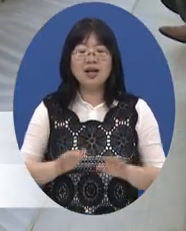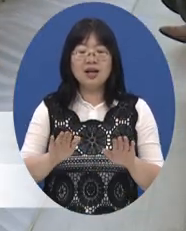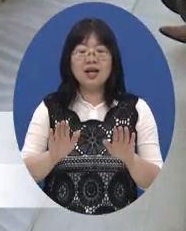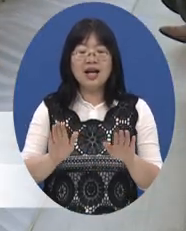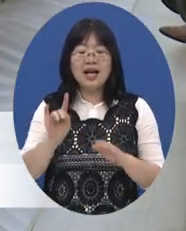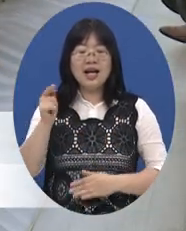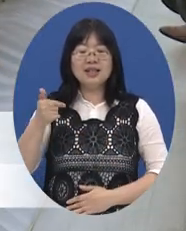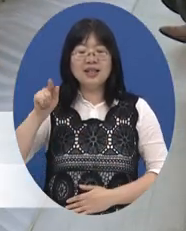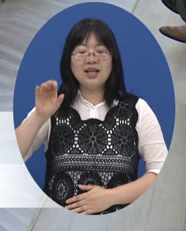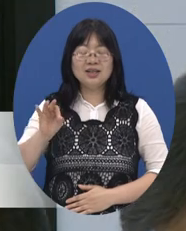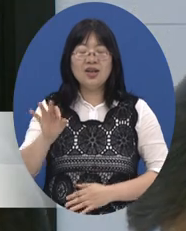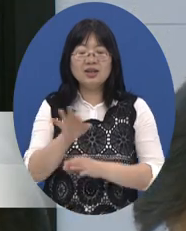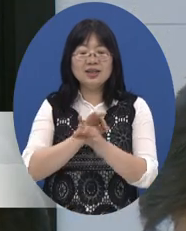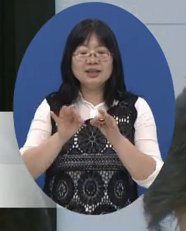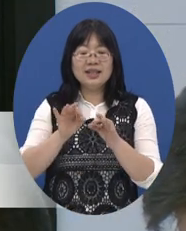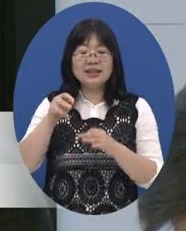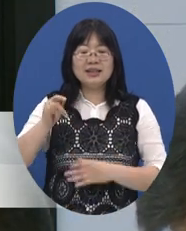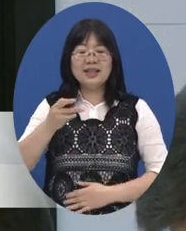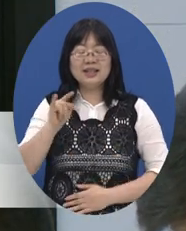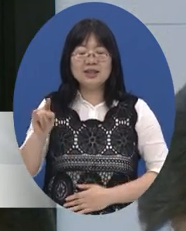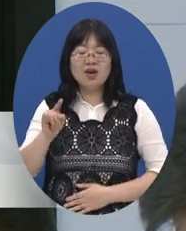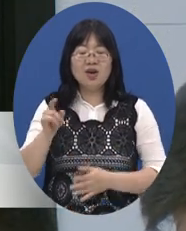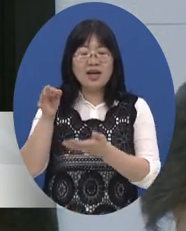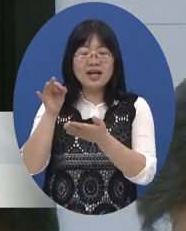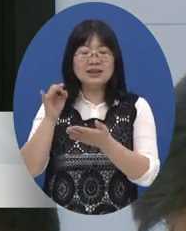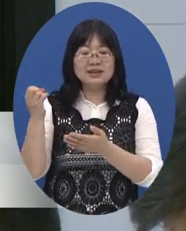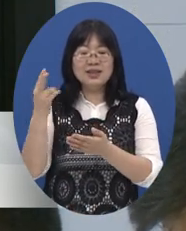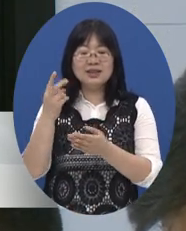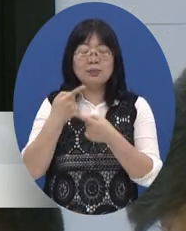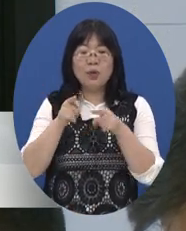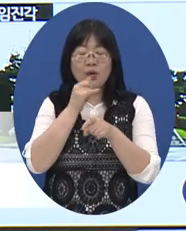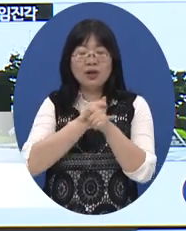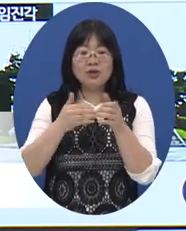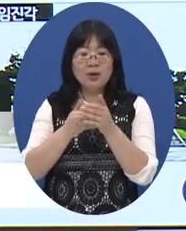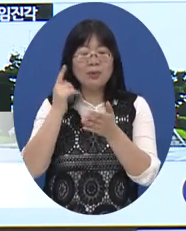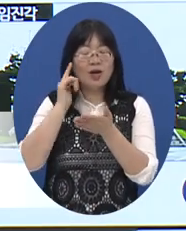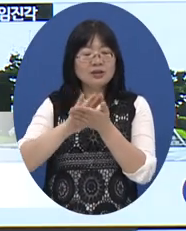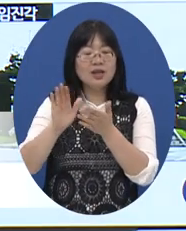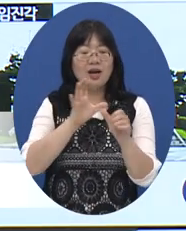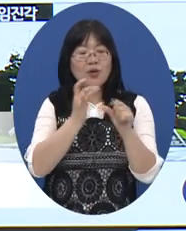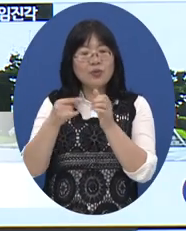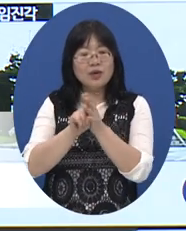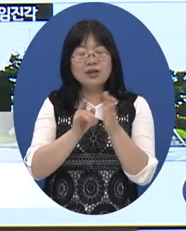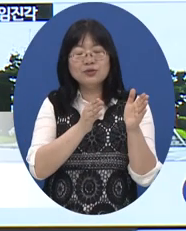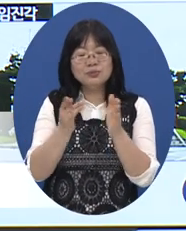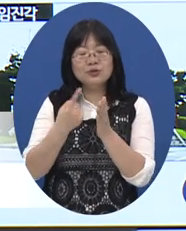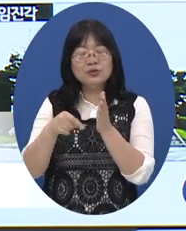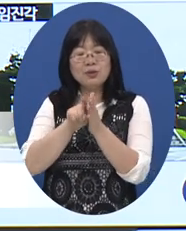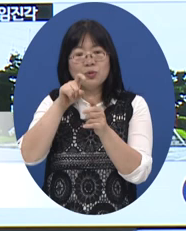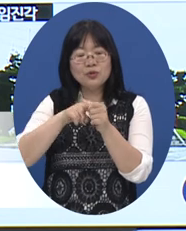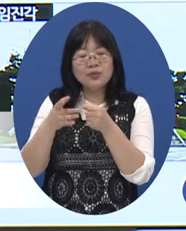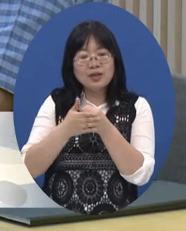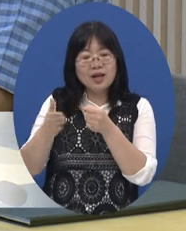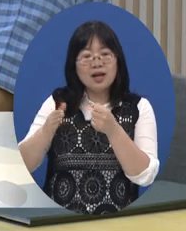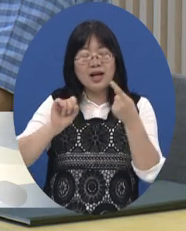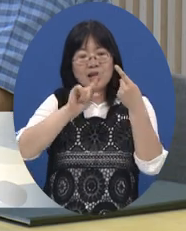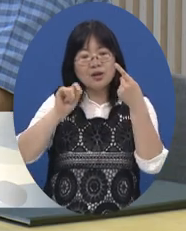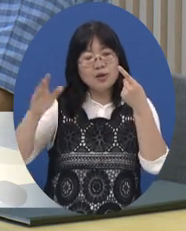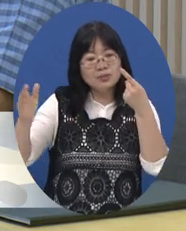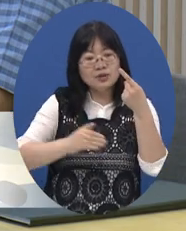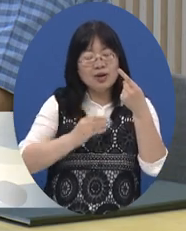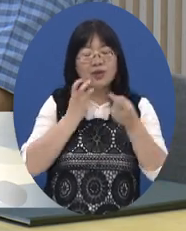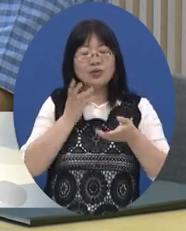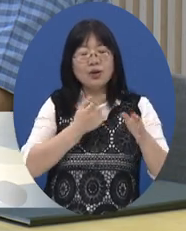한강 하구에 경제적 생태적 역사적 가치를 재평가하고 평화적 활용을 위한 방안을 마 전하기 위해 올해 1월부터 경기